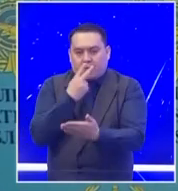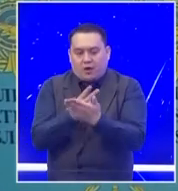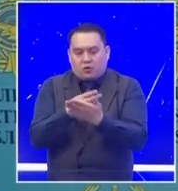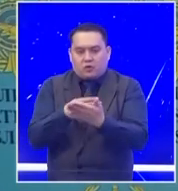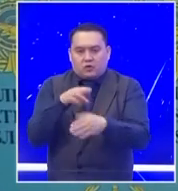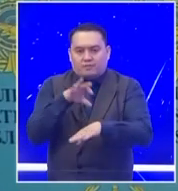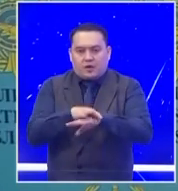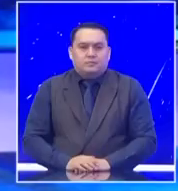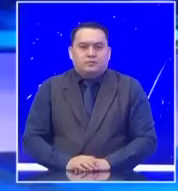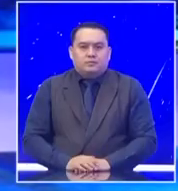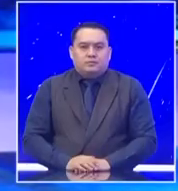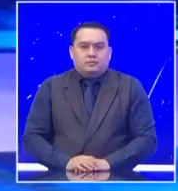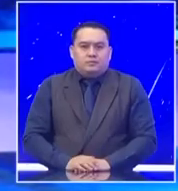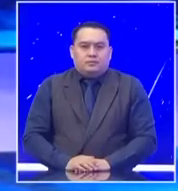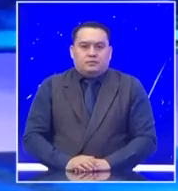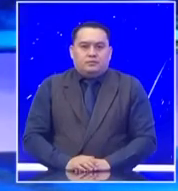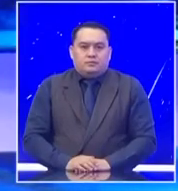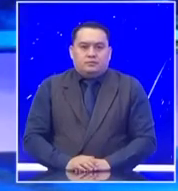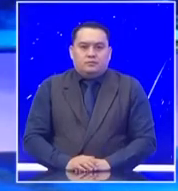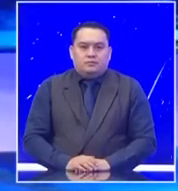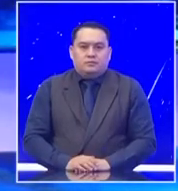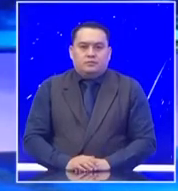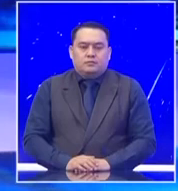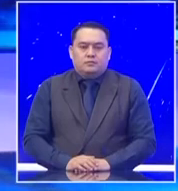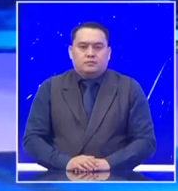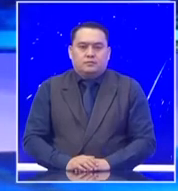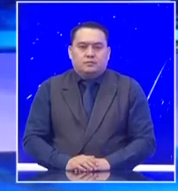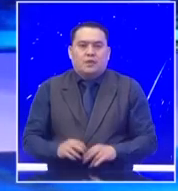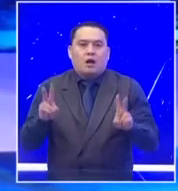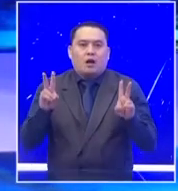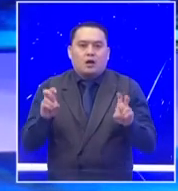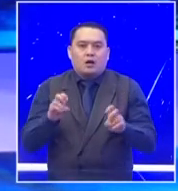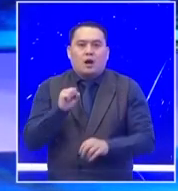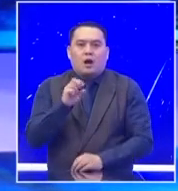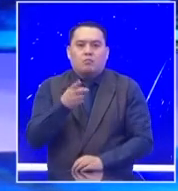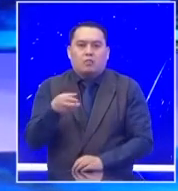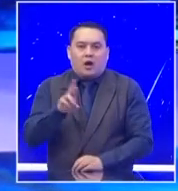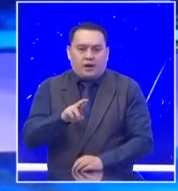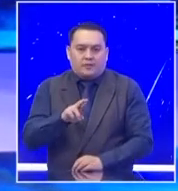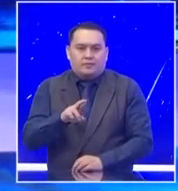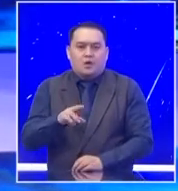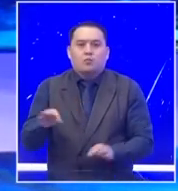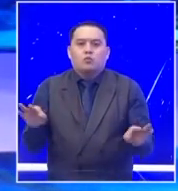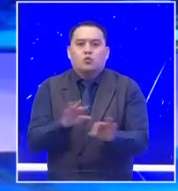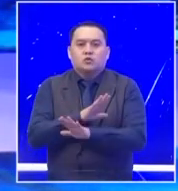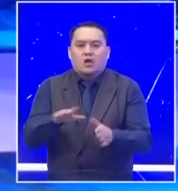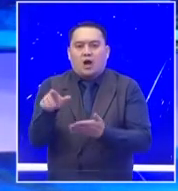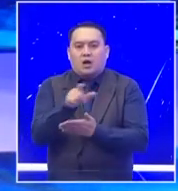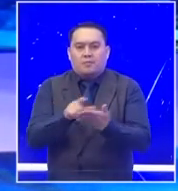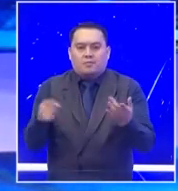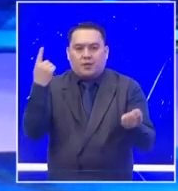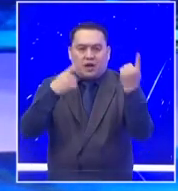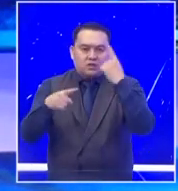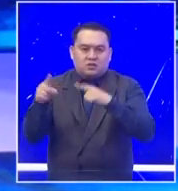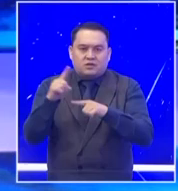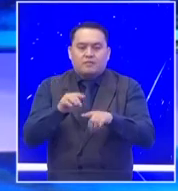экспертиза марихуаны. К другим темам. Наследие Абая в назидание народу. Музыкально-поэтический вечер под